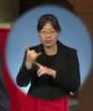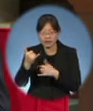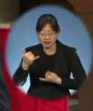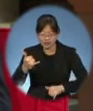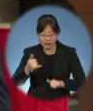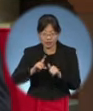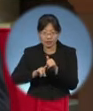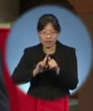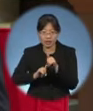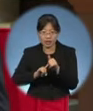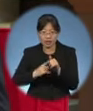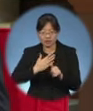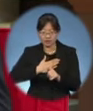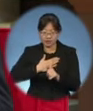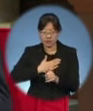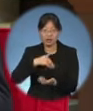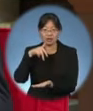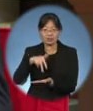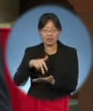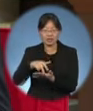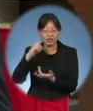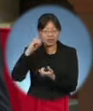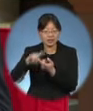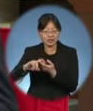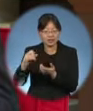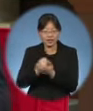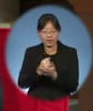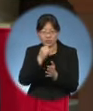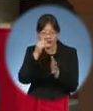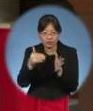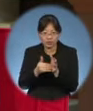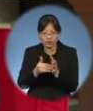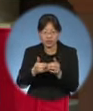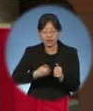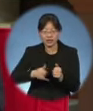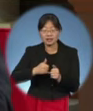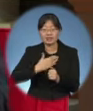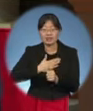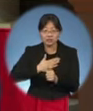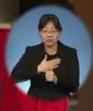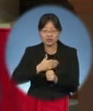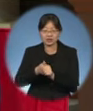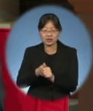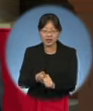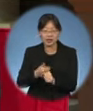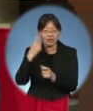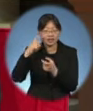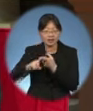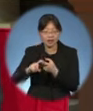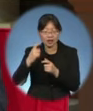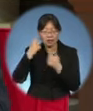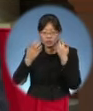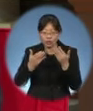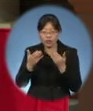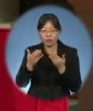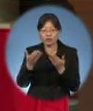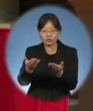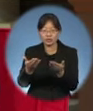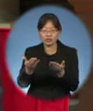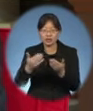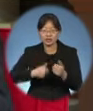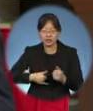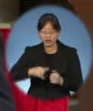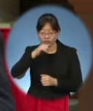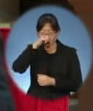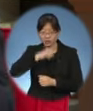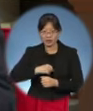아이의 그런 정서적인 부분에 관심을 가져주고 아이의 기분에 대해서 관심을 갖고 물어봐주고 아이가